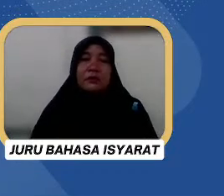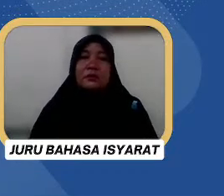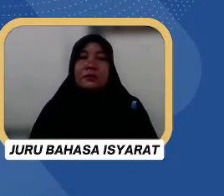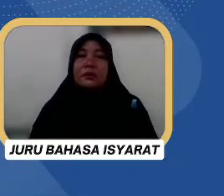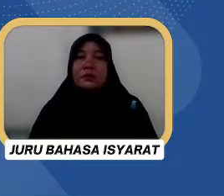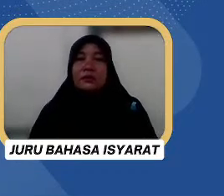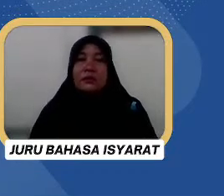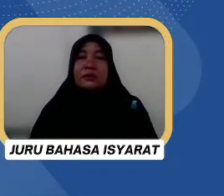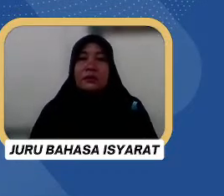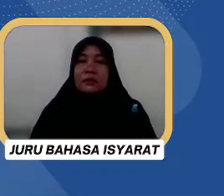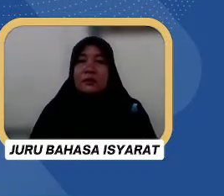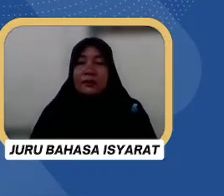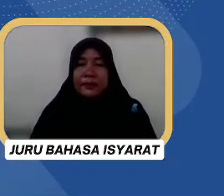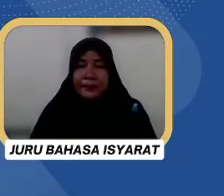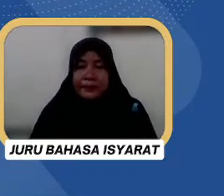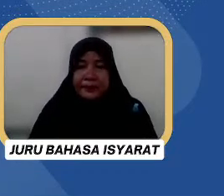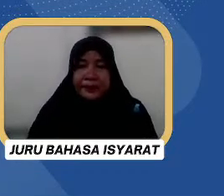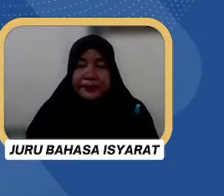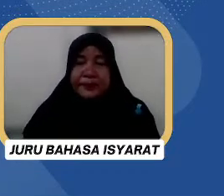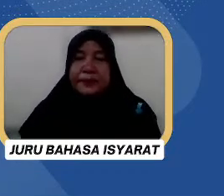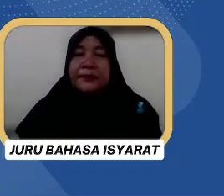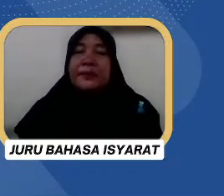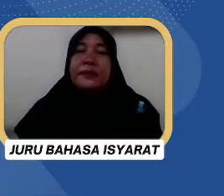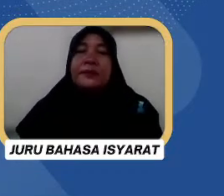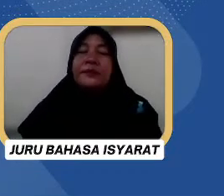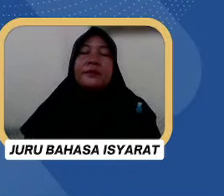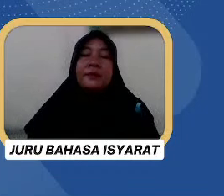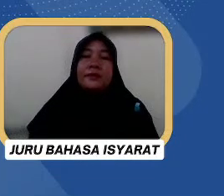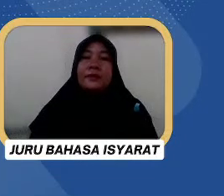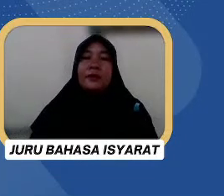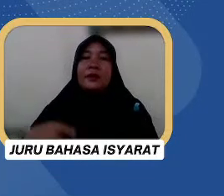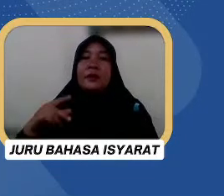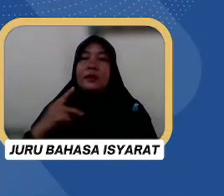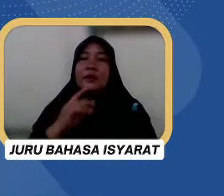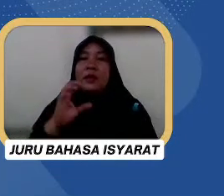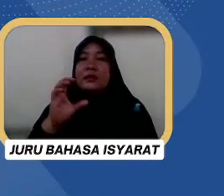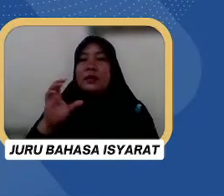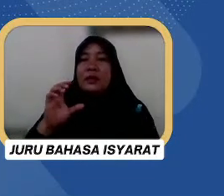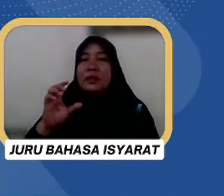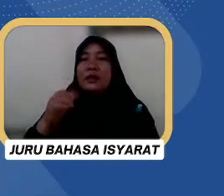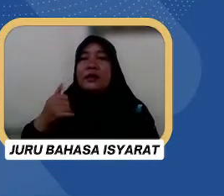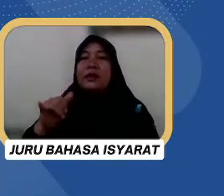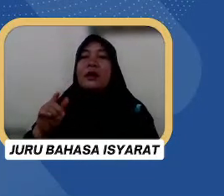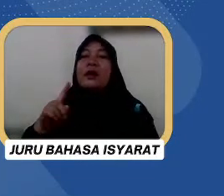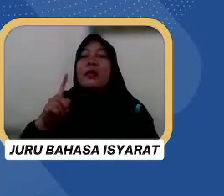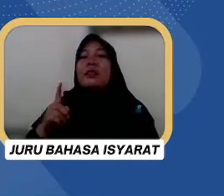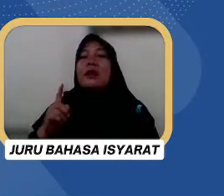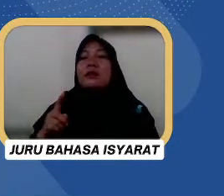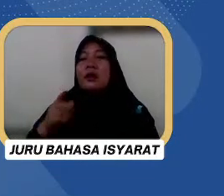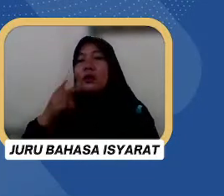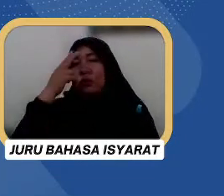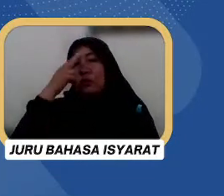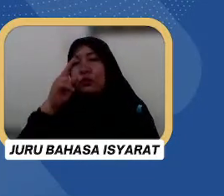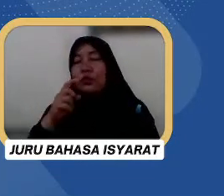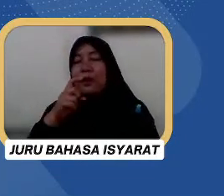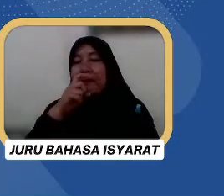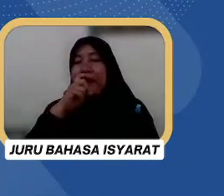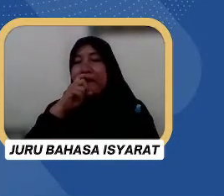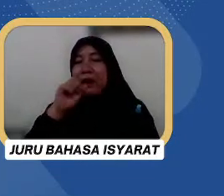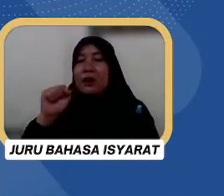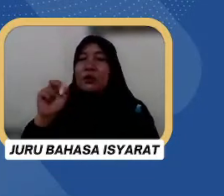mencari penanya yang nantinya akan bertanya langsung kepada Bapak Sugiarto. Untuk yang selanjutnya, kita panggil